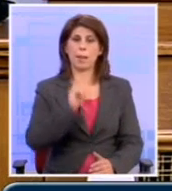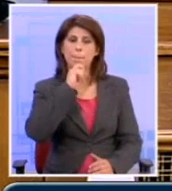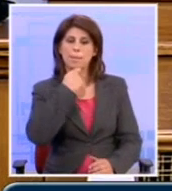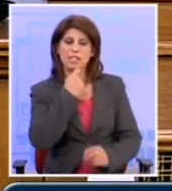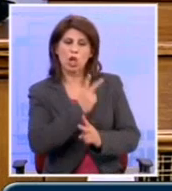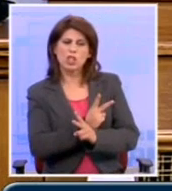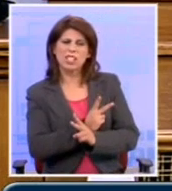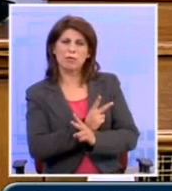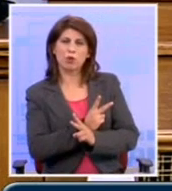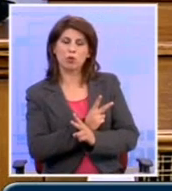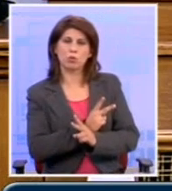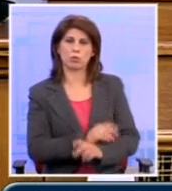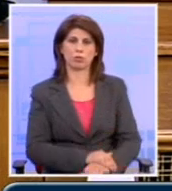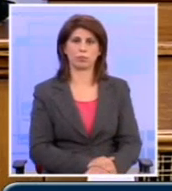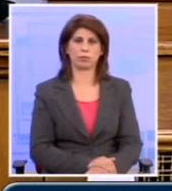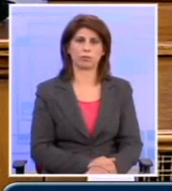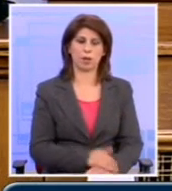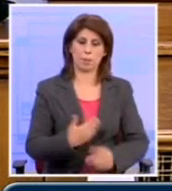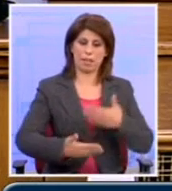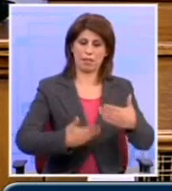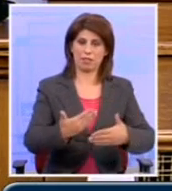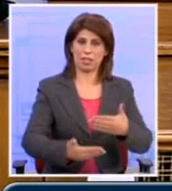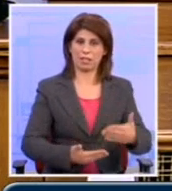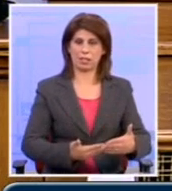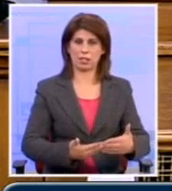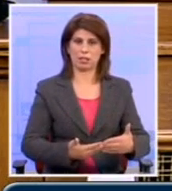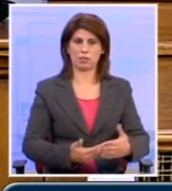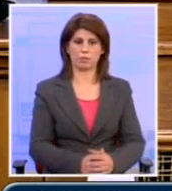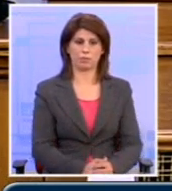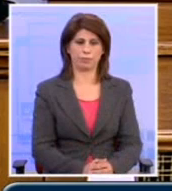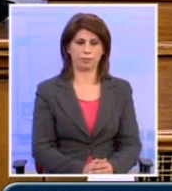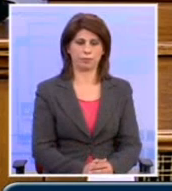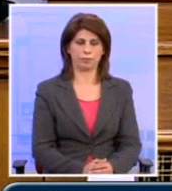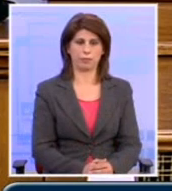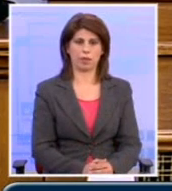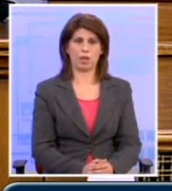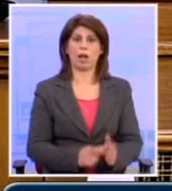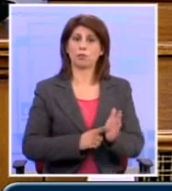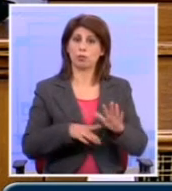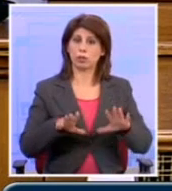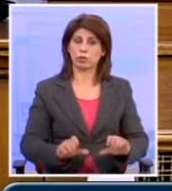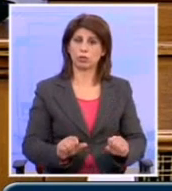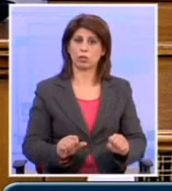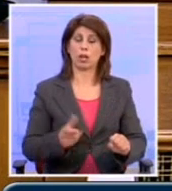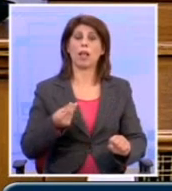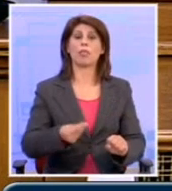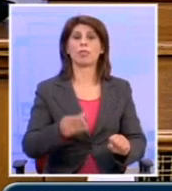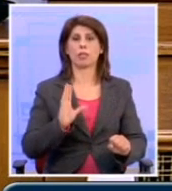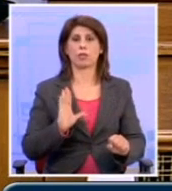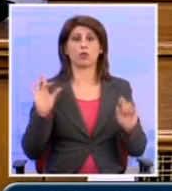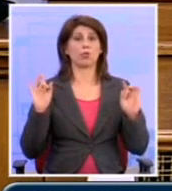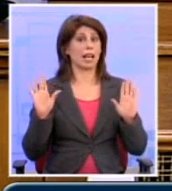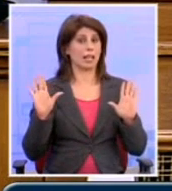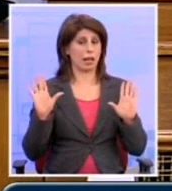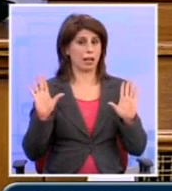μυστικοσυμβούλους, με διαδικασίες που από τον νόμο είναι κατοχυρωμένο ότι δεν δίνουν σε